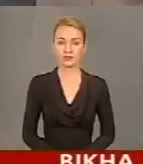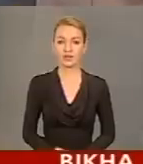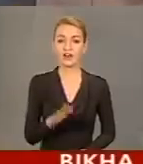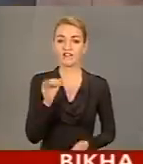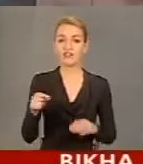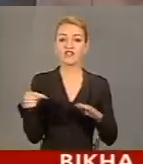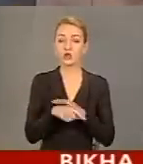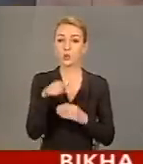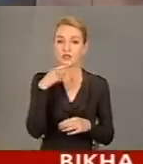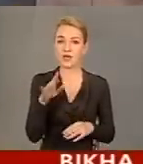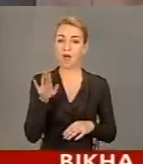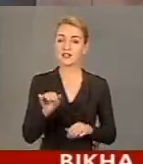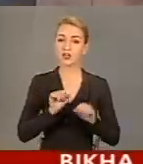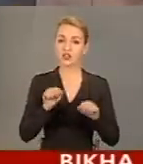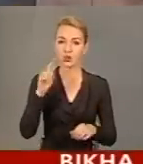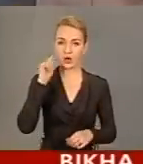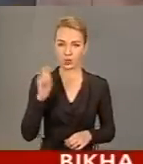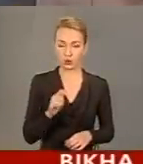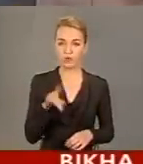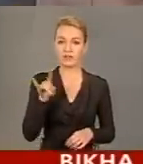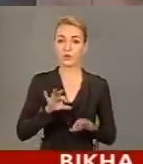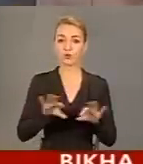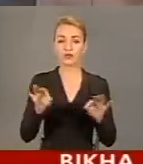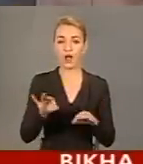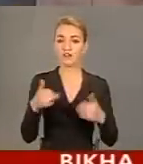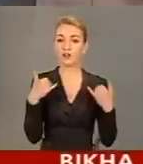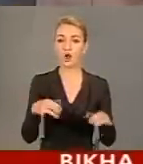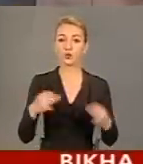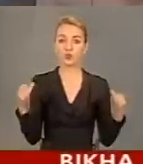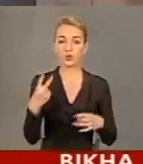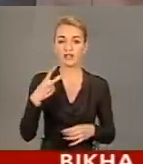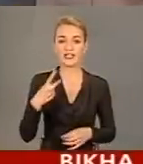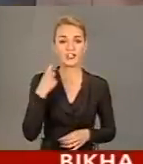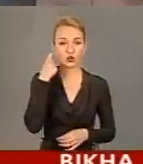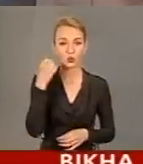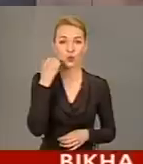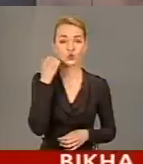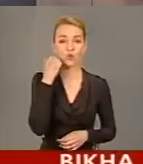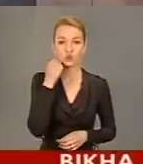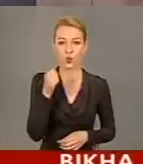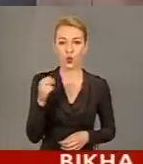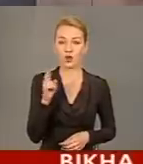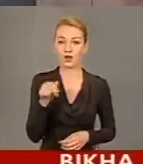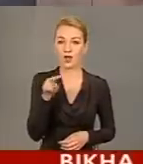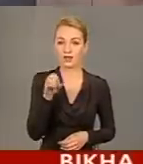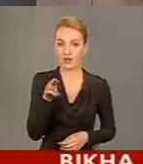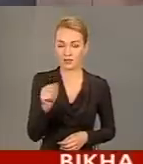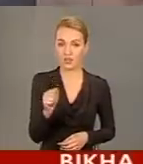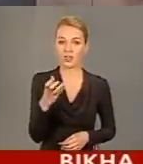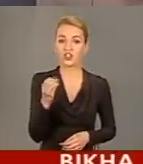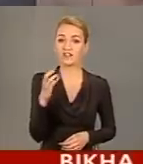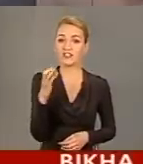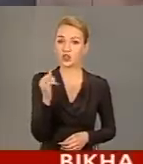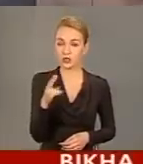Він втік з Росії, аби захищати Україну. Вікна вже розповідали вражальну історію 20-річного московського кадета. Ще в січні В'ячеслав